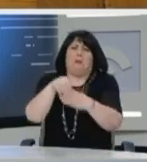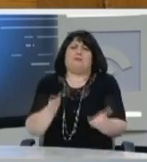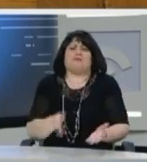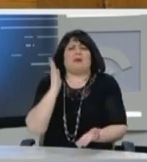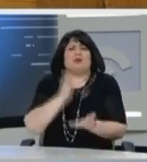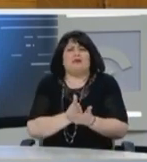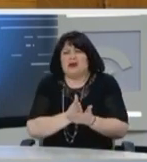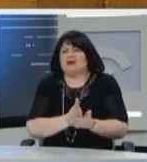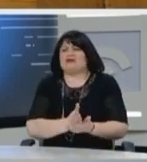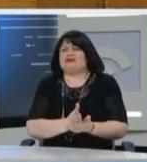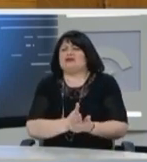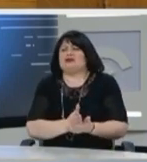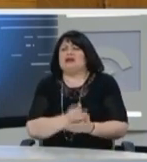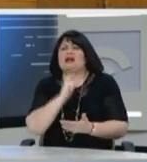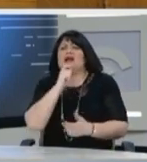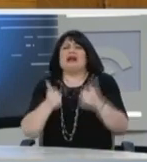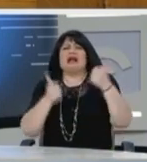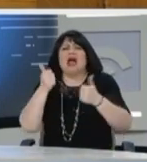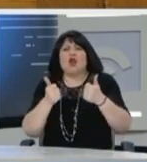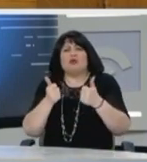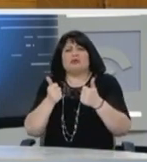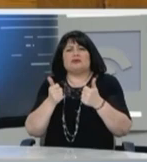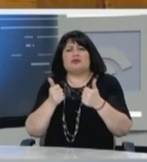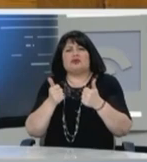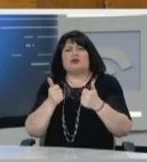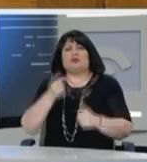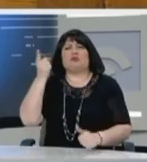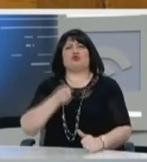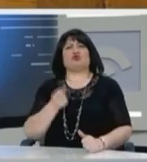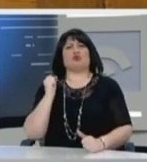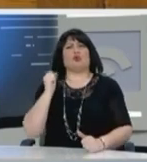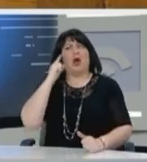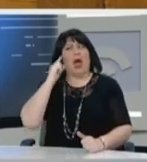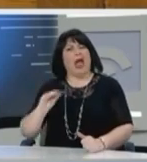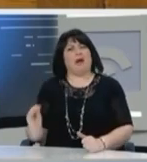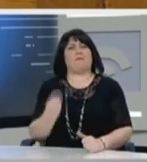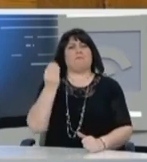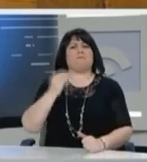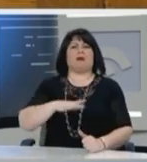Διάλεξε το κόμμα που κατά τις δημοσκοπήσεις έχει ρεύμα. Σου λέει πάω εκεί, μήπως βγω.